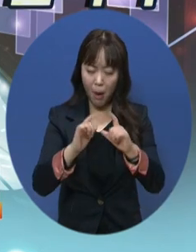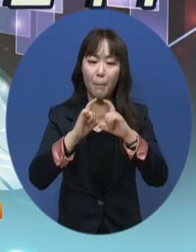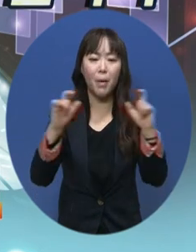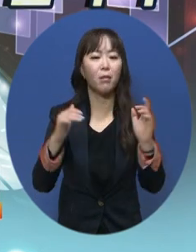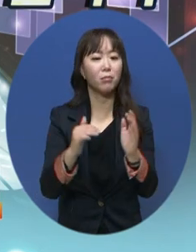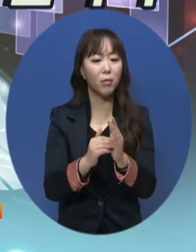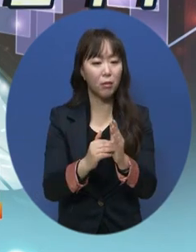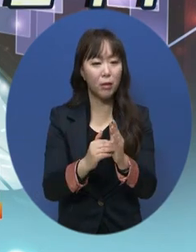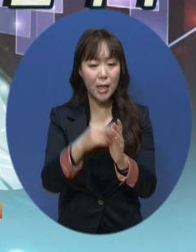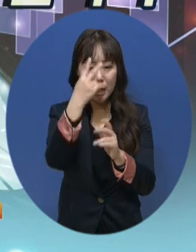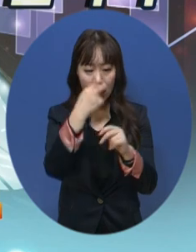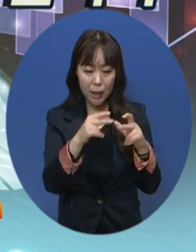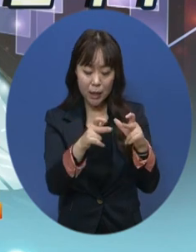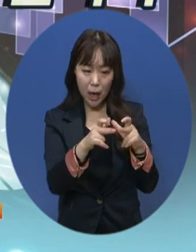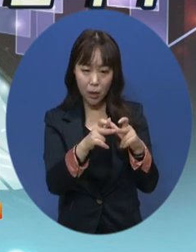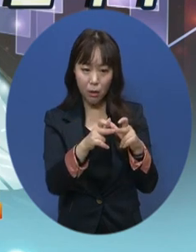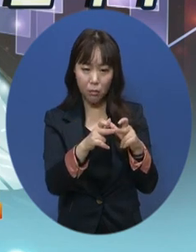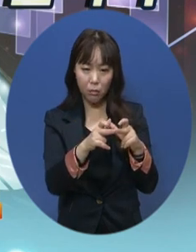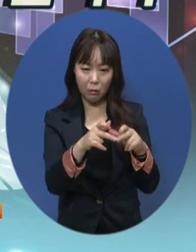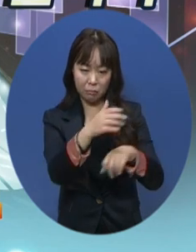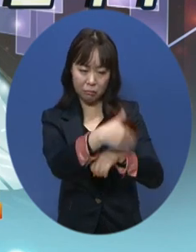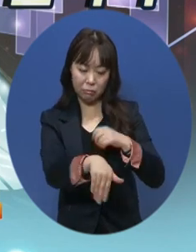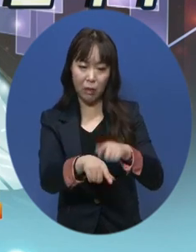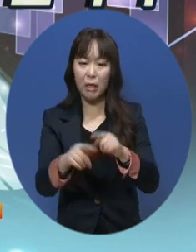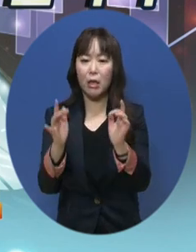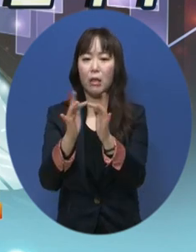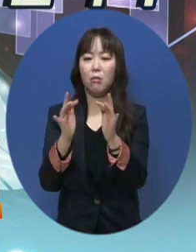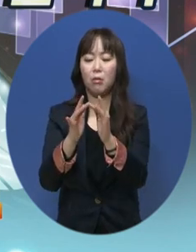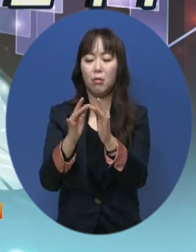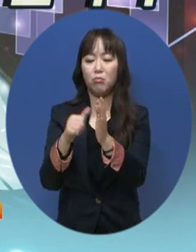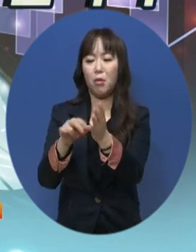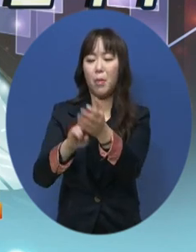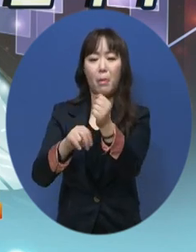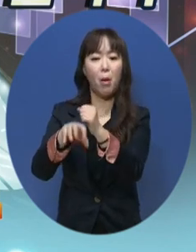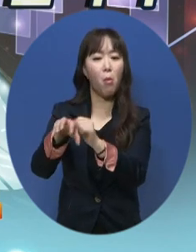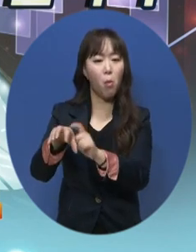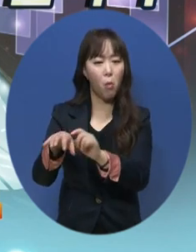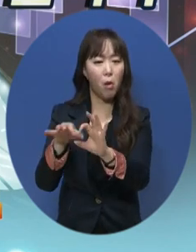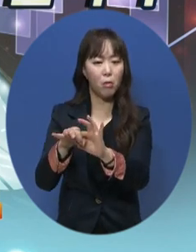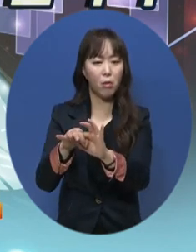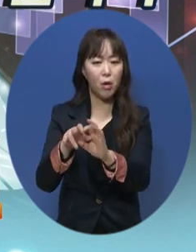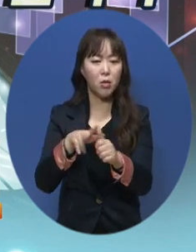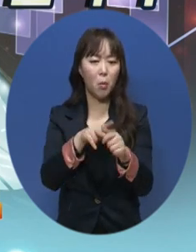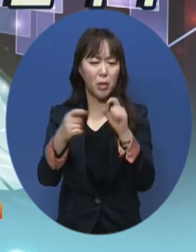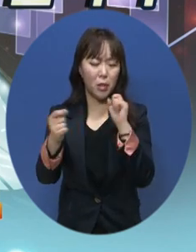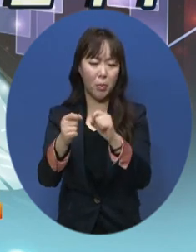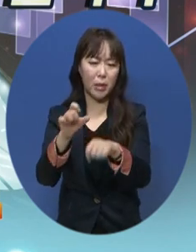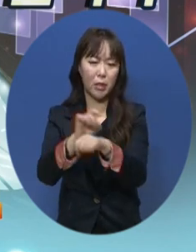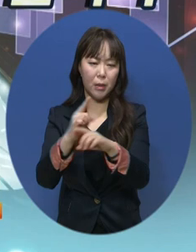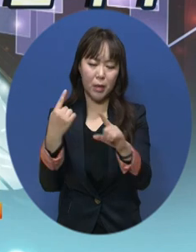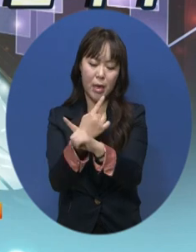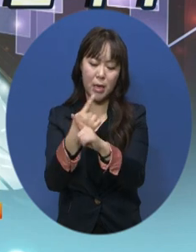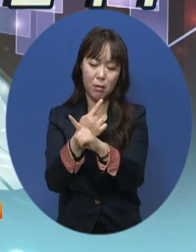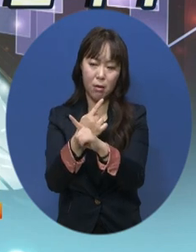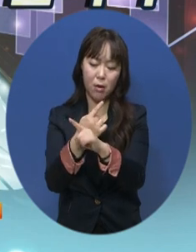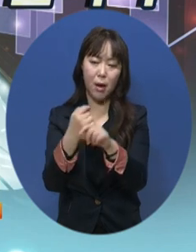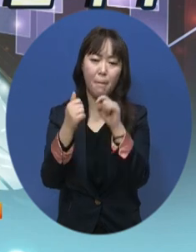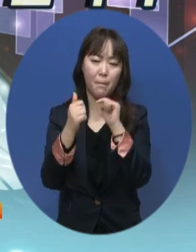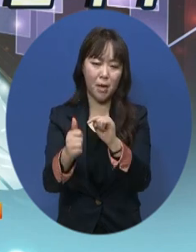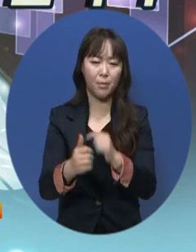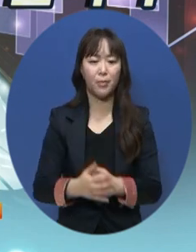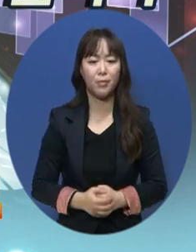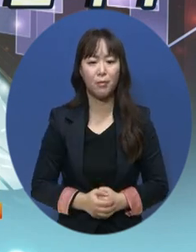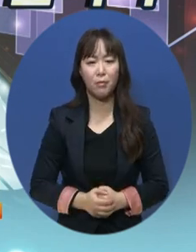나왔습니다. 시각장애인을 외면한 온라인 쇼핑몰에 대해서 정보 접근성을 개선하라는